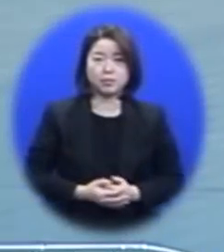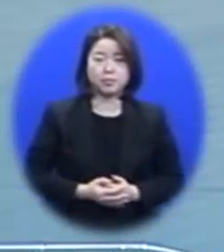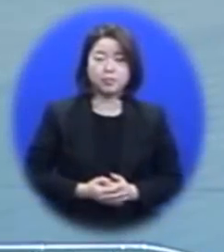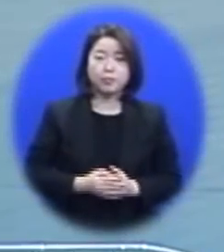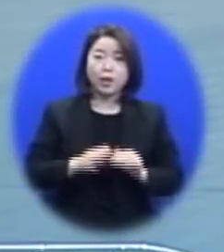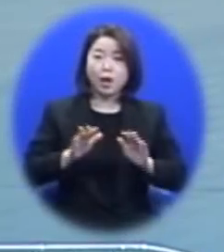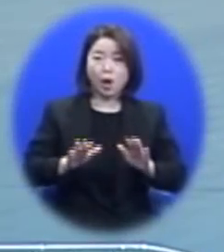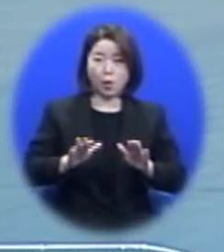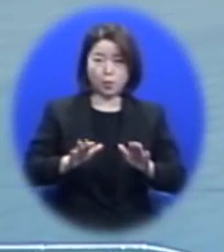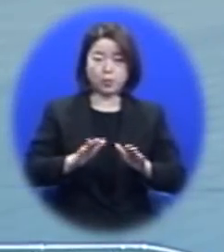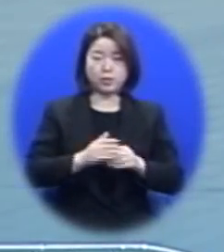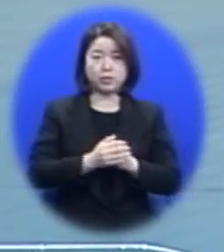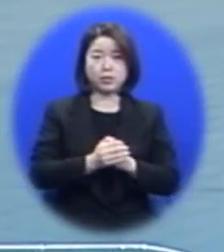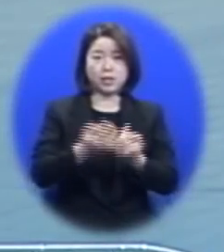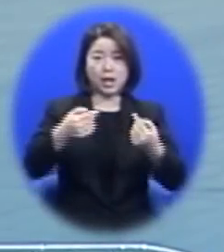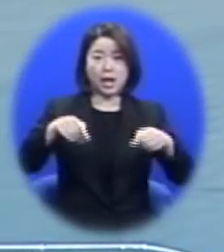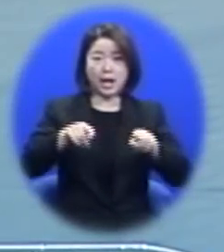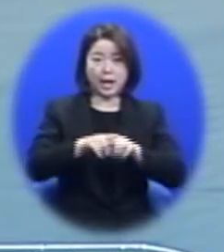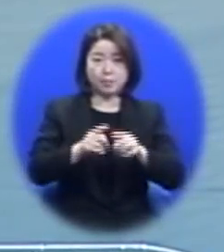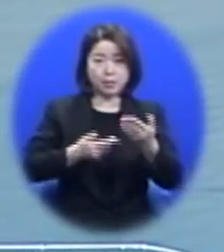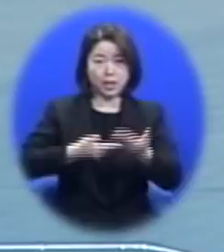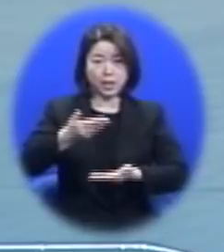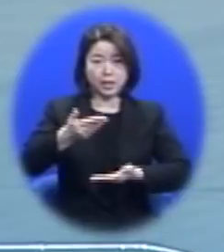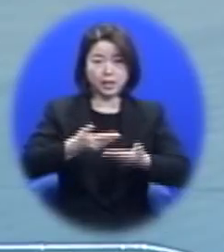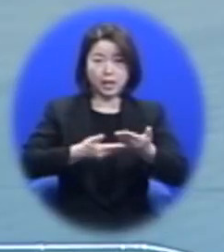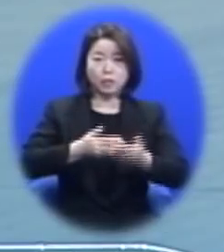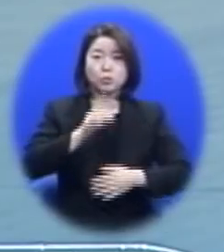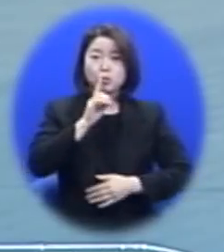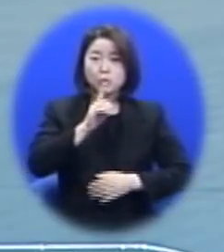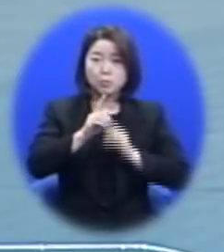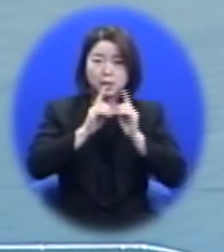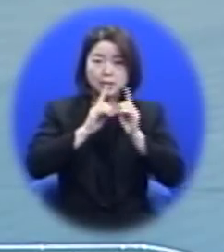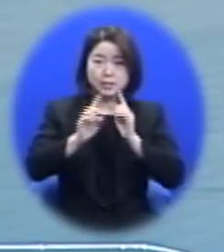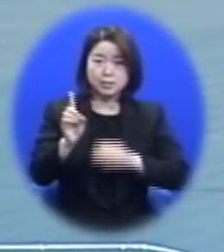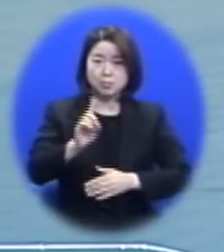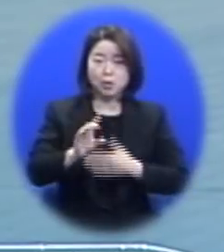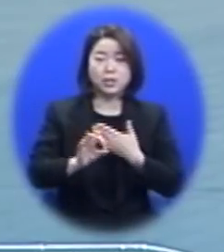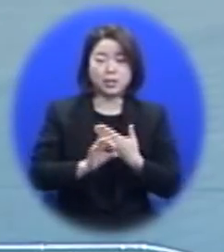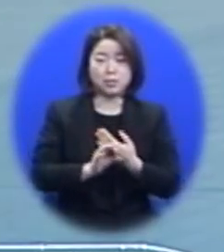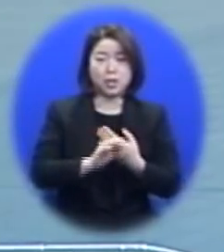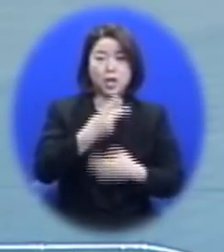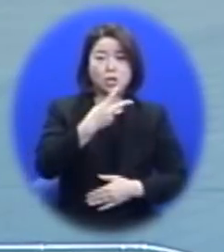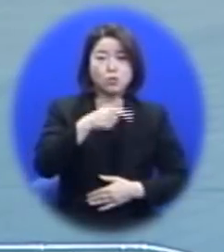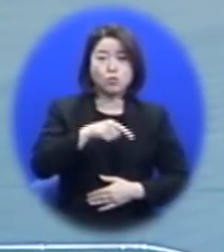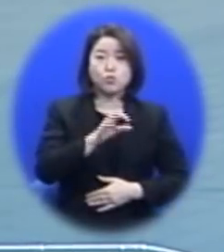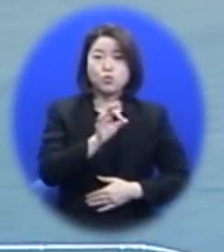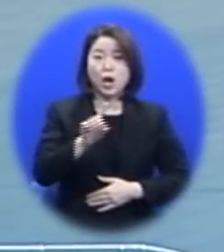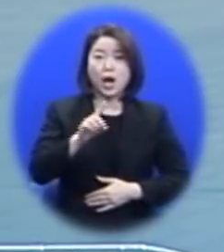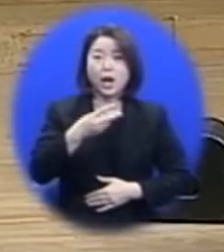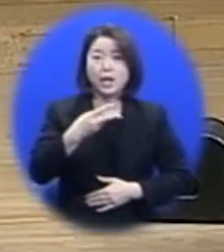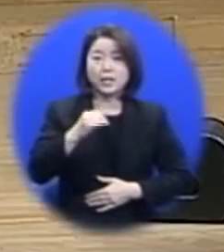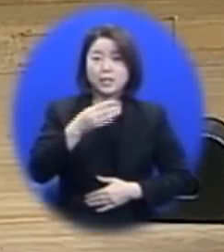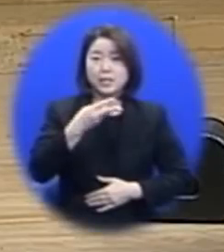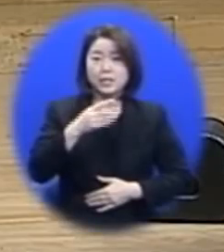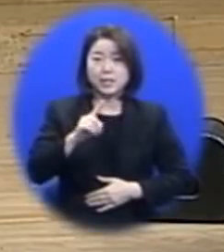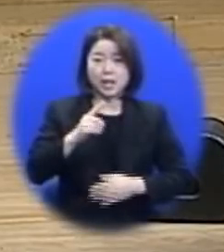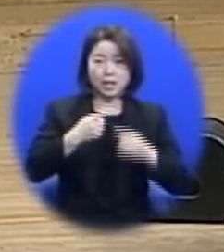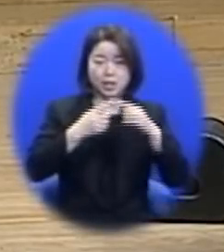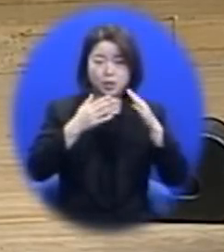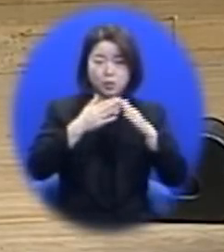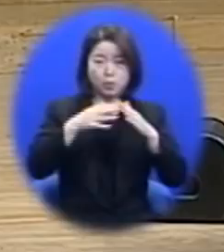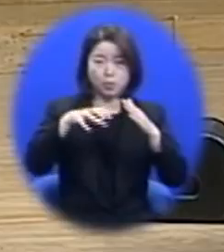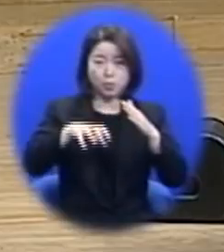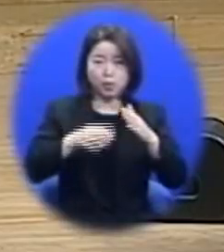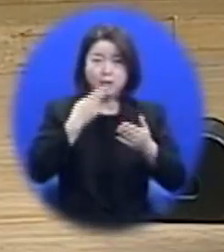자, 오늘 우리 함께 나눌 말씀은 두아디라 교회에 주신 주님의 편지입니다.